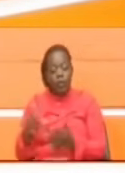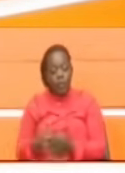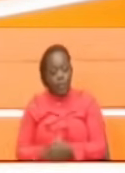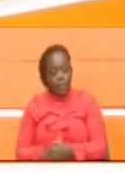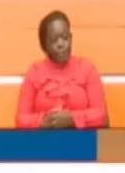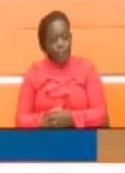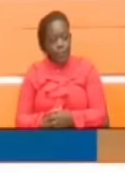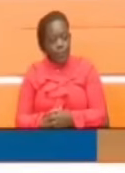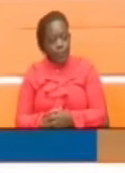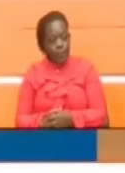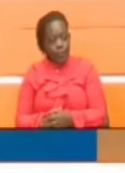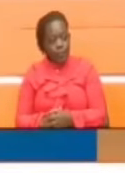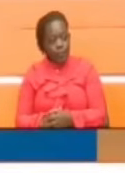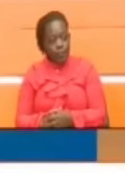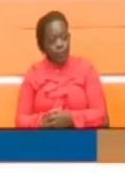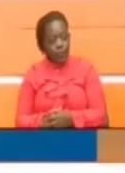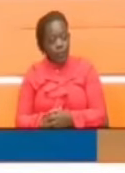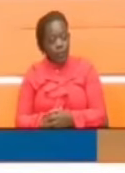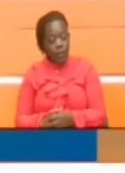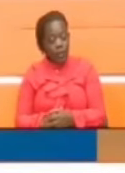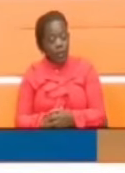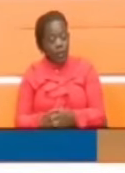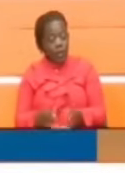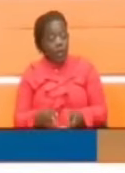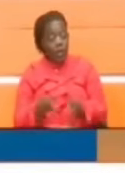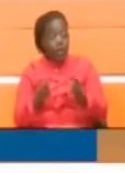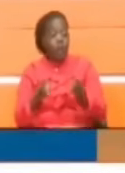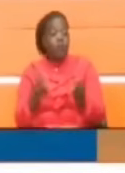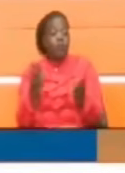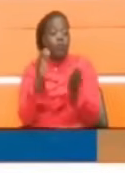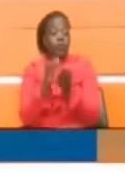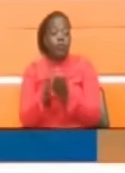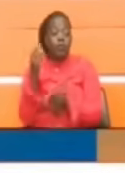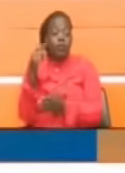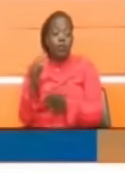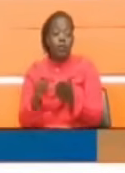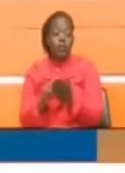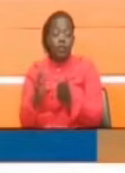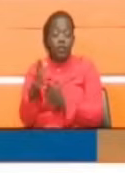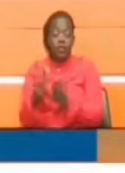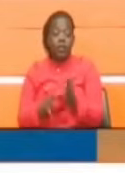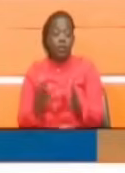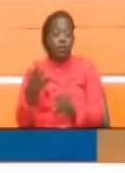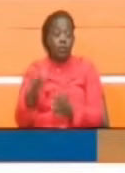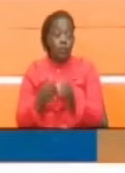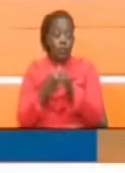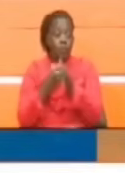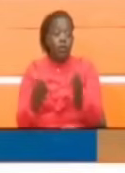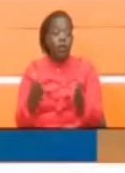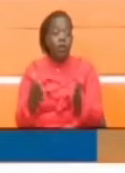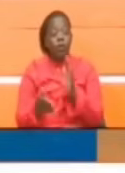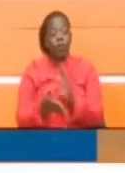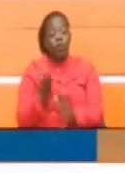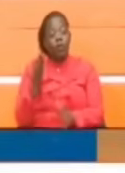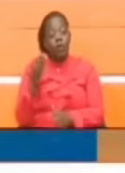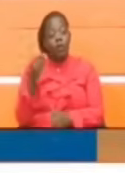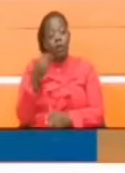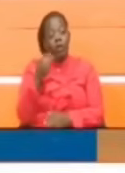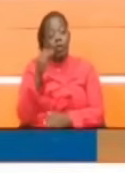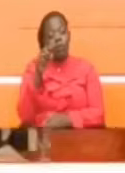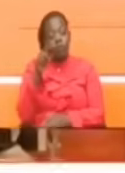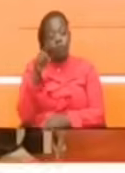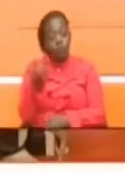amayonjo. Mukaifu okukuuma omutindo n'okutumbula enkozesa y'amazzi amayonjo mu ggwanga akulira kampuni ya Water Quip